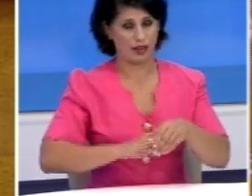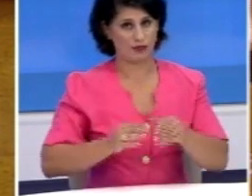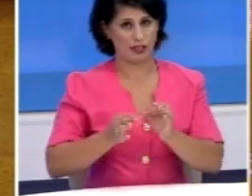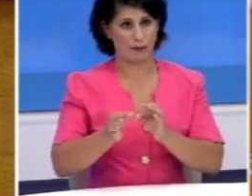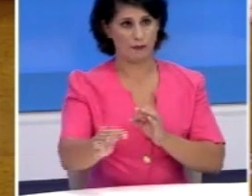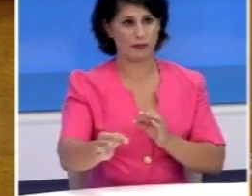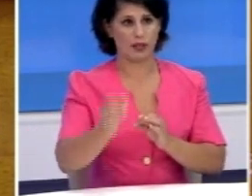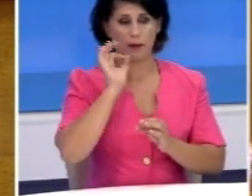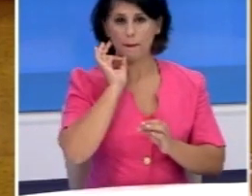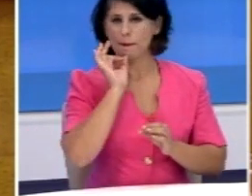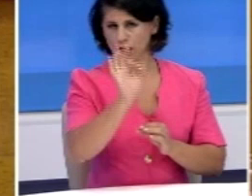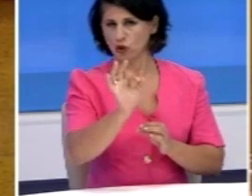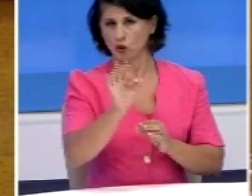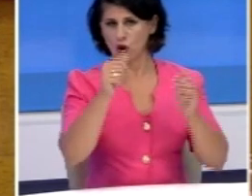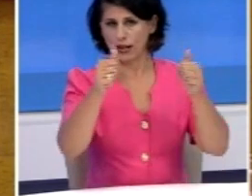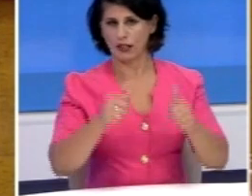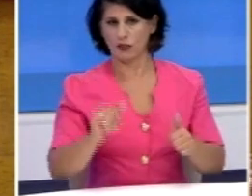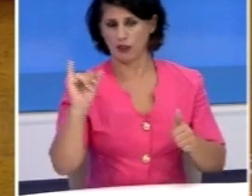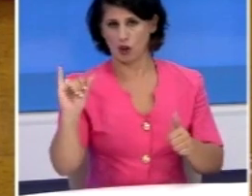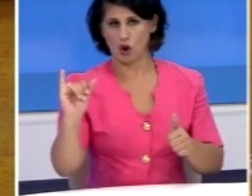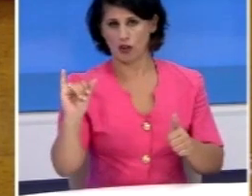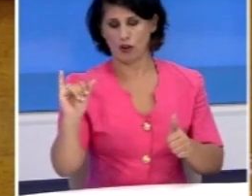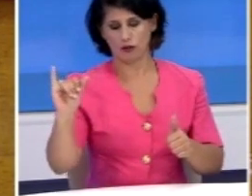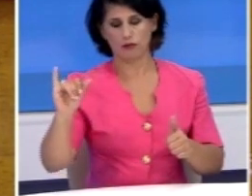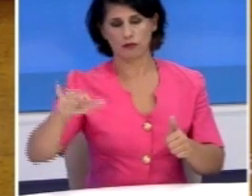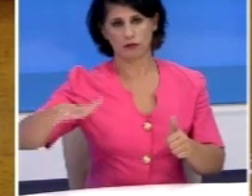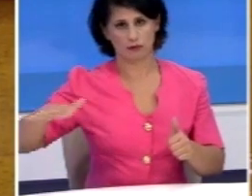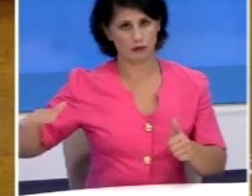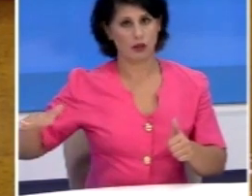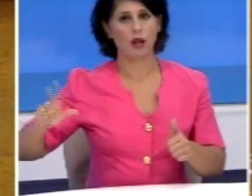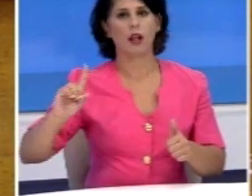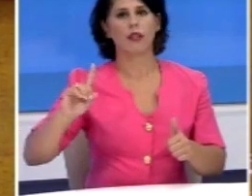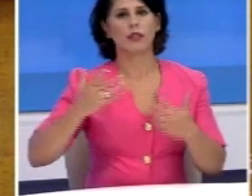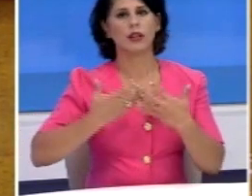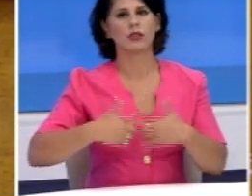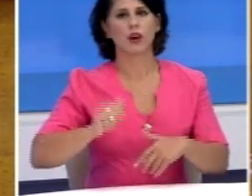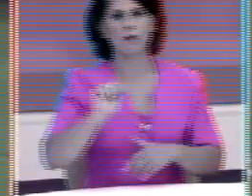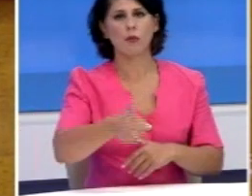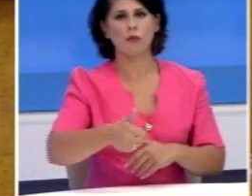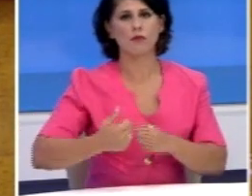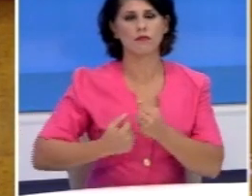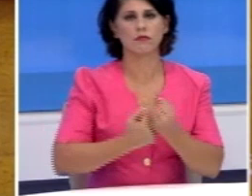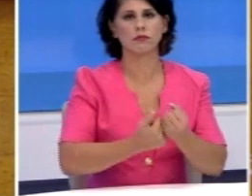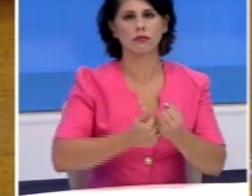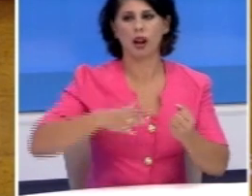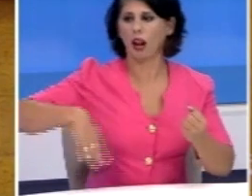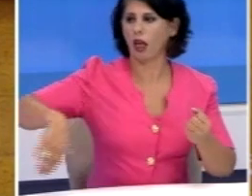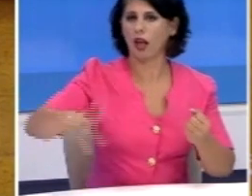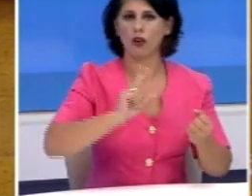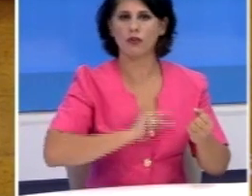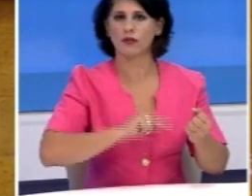με στόχο ανακοινώθηκε σήμερα για το Ιόνιο, δεν μπορεί από μόνη της να λειτουργήσει υπέρ των λαϊκών